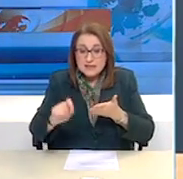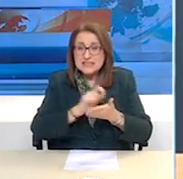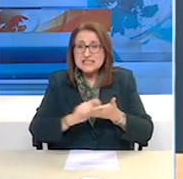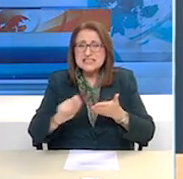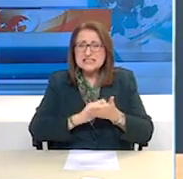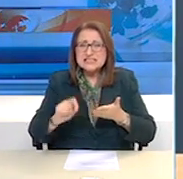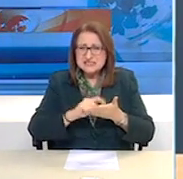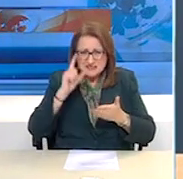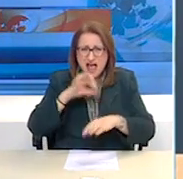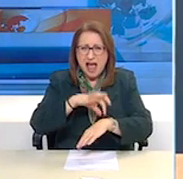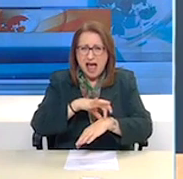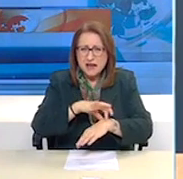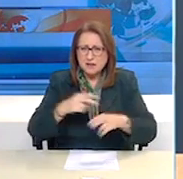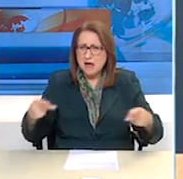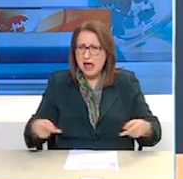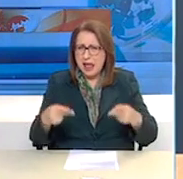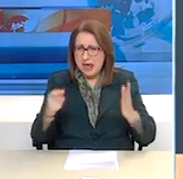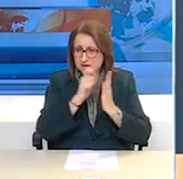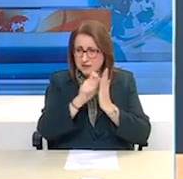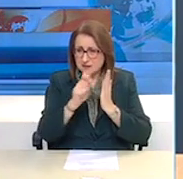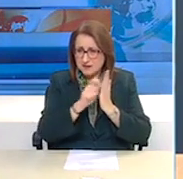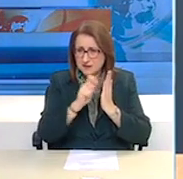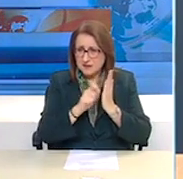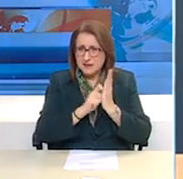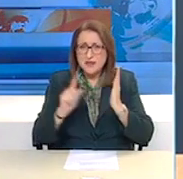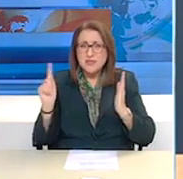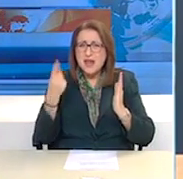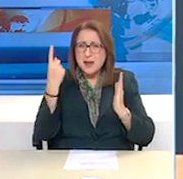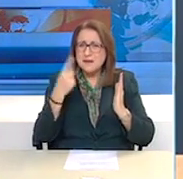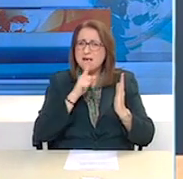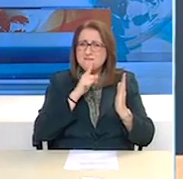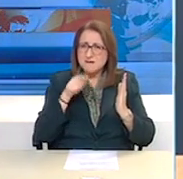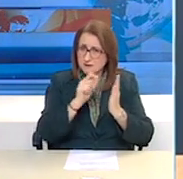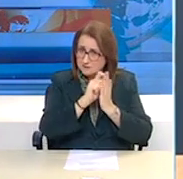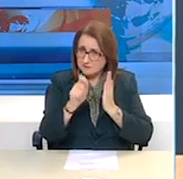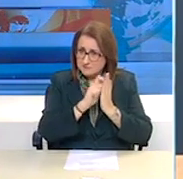κάποια περιστατικά τα οποία είναι μέτριας βαρύτητας η θεραπεία από το σπίτι, και ήδη από ό,τι